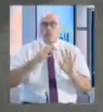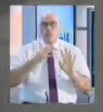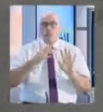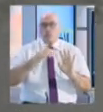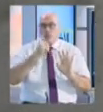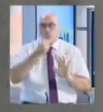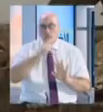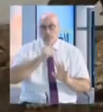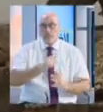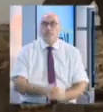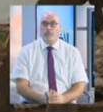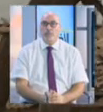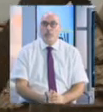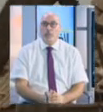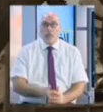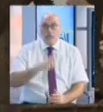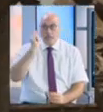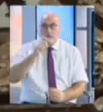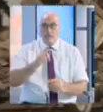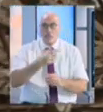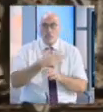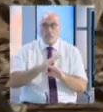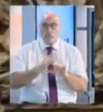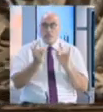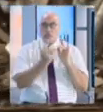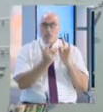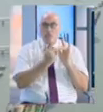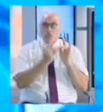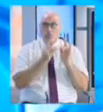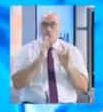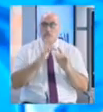في الوقت الذي هددت فيه كييف بقصف جسر استراتيجي روسي